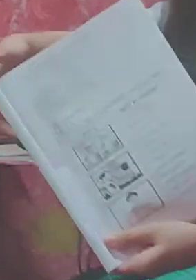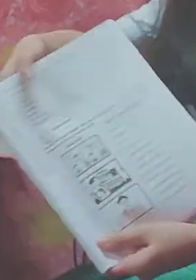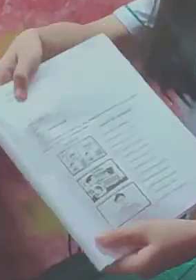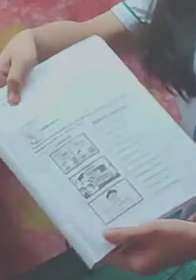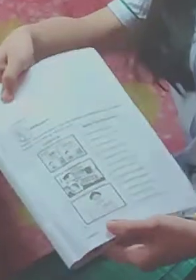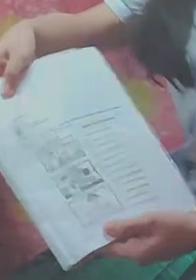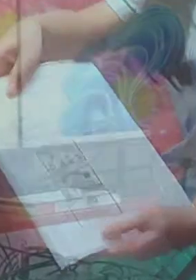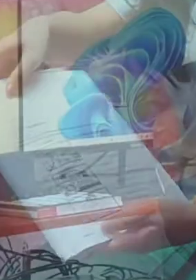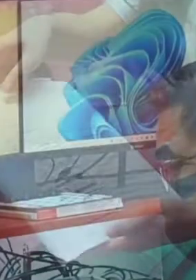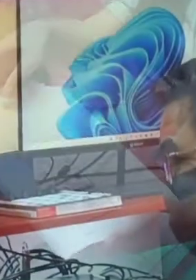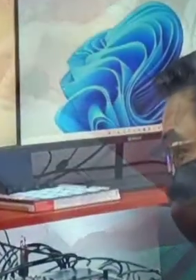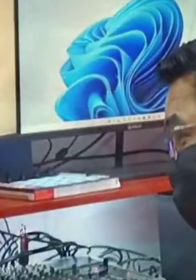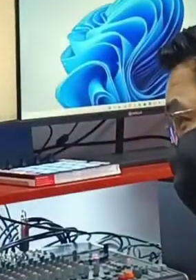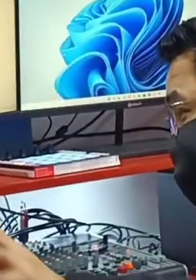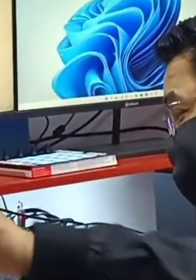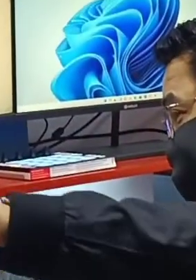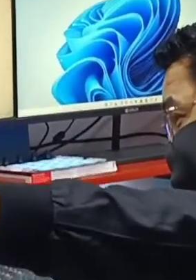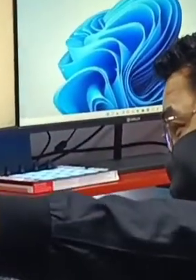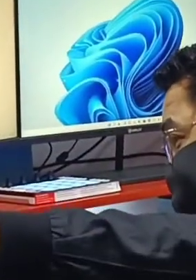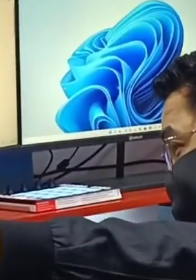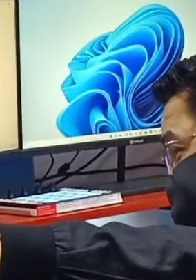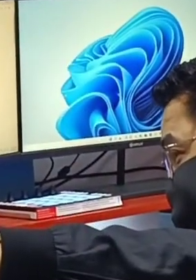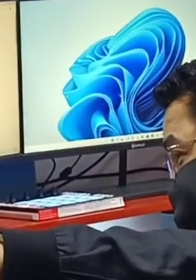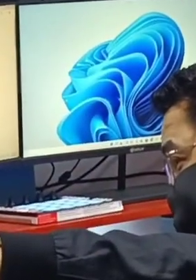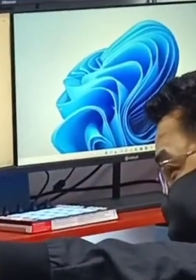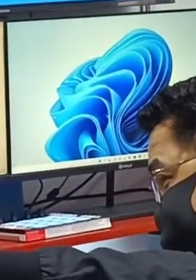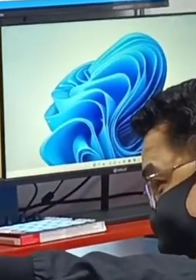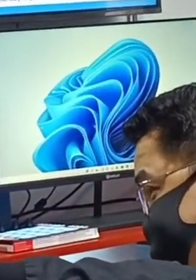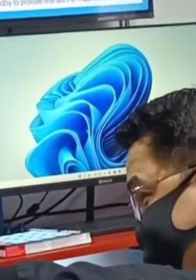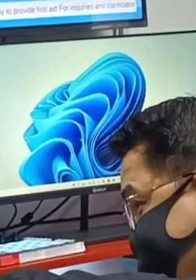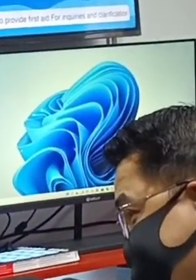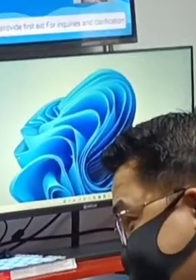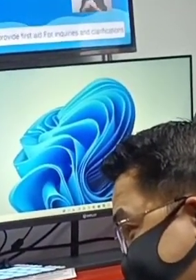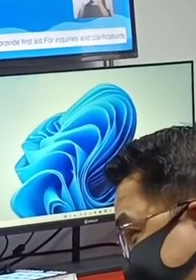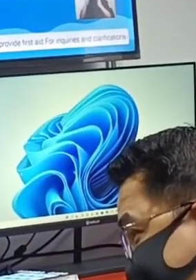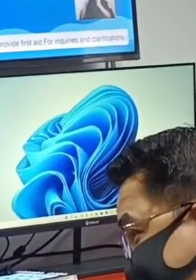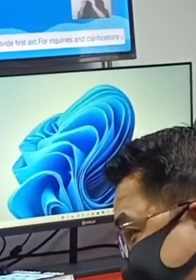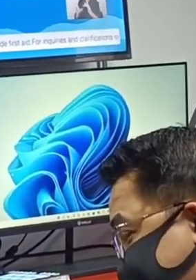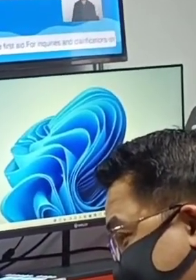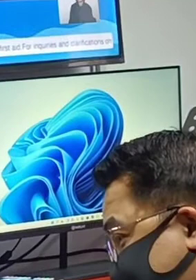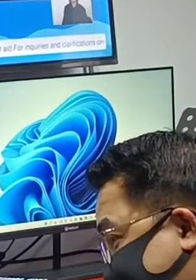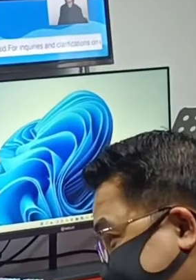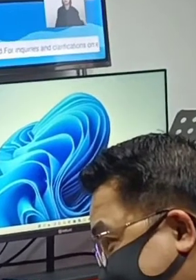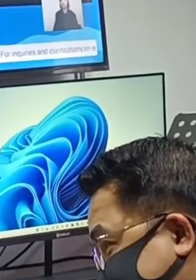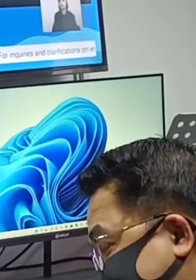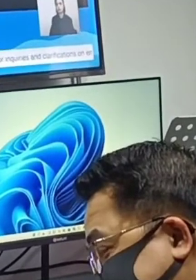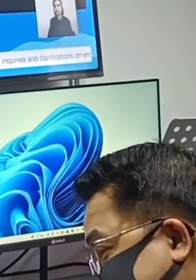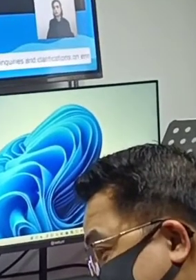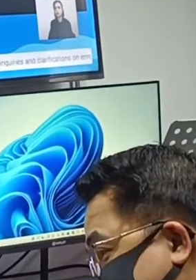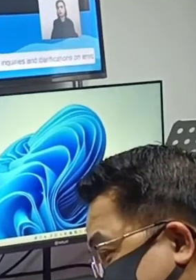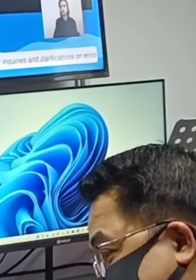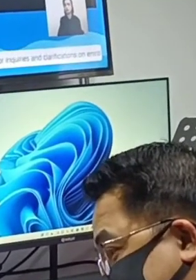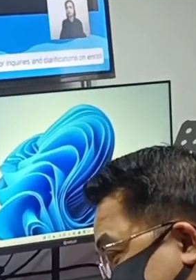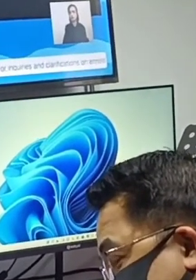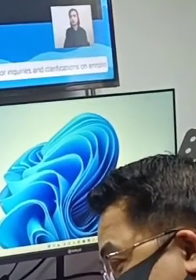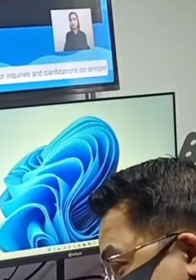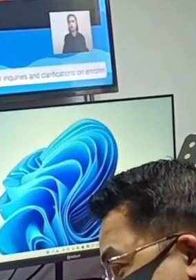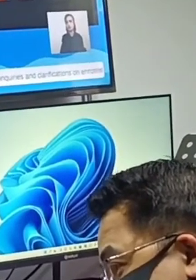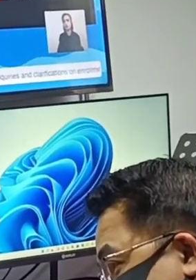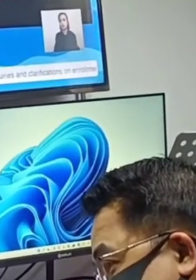Oh, galing. Yung kanina, yung mga, yung printing room natin, nakita niyo kung paano